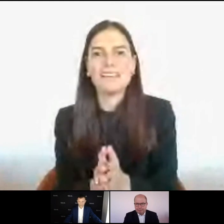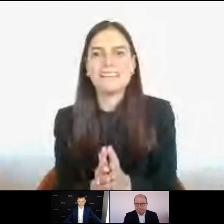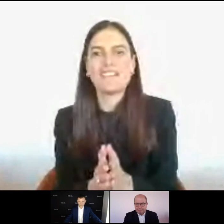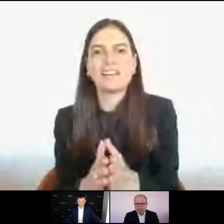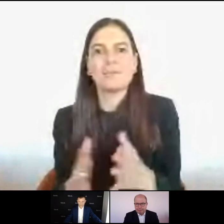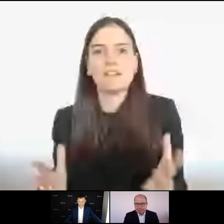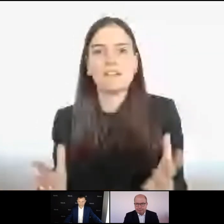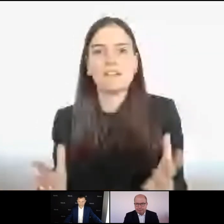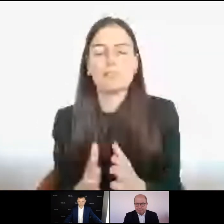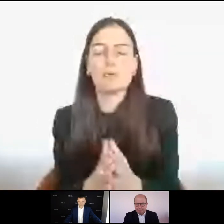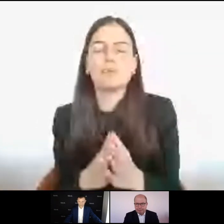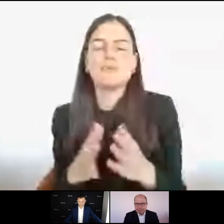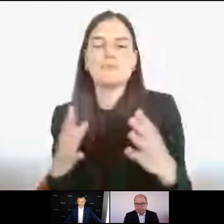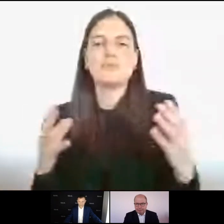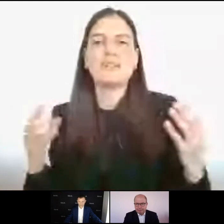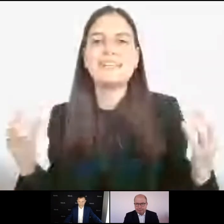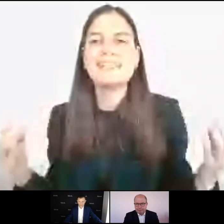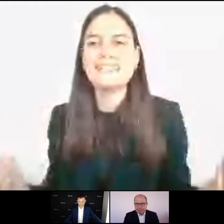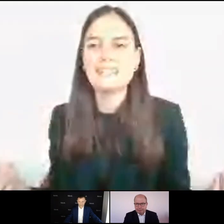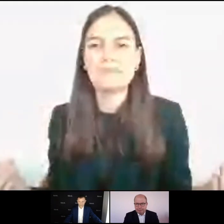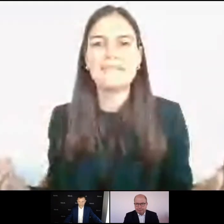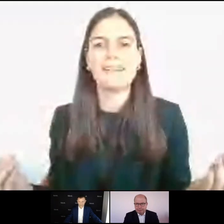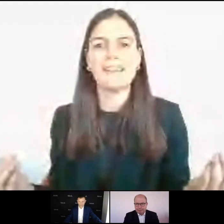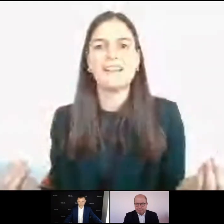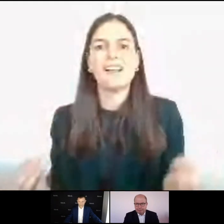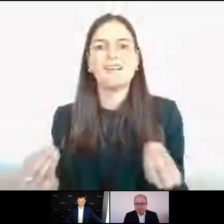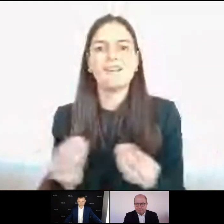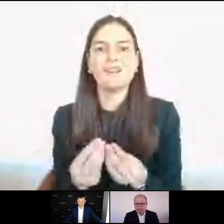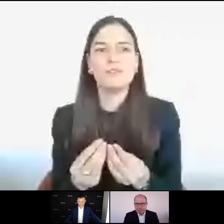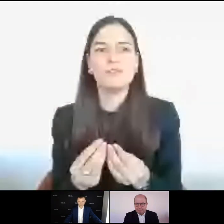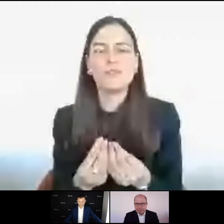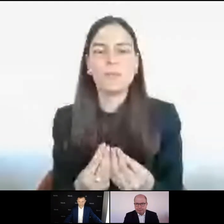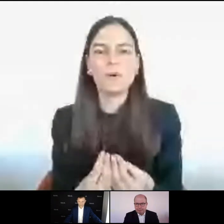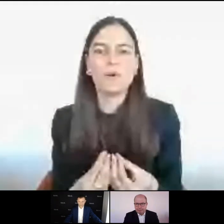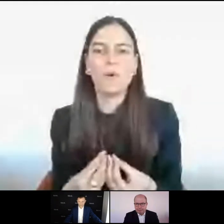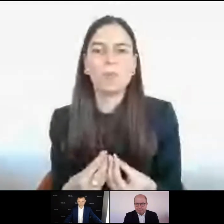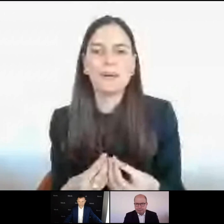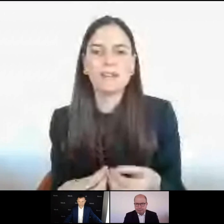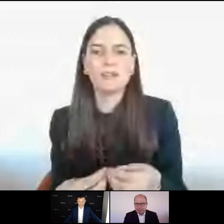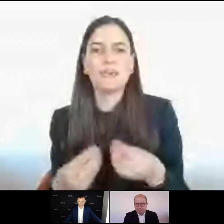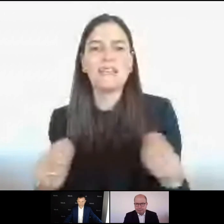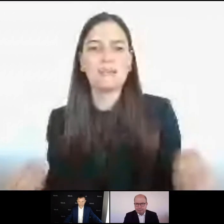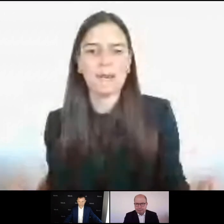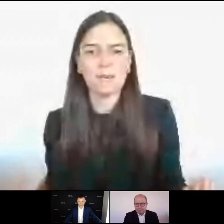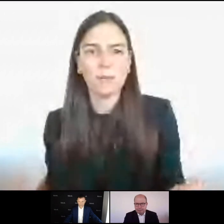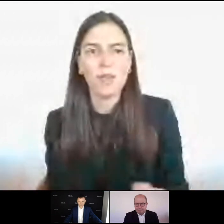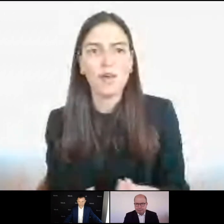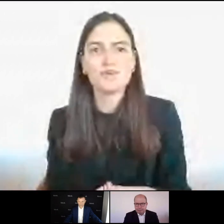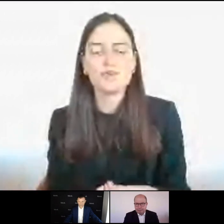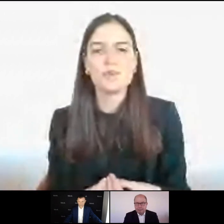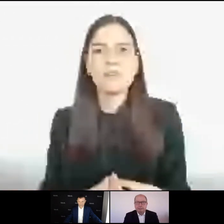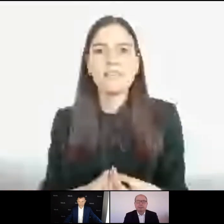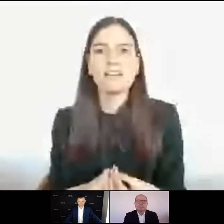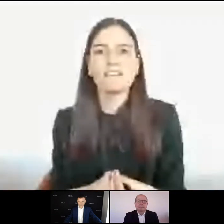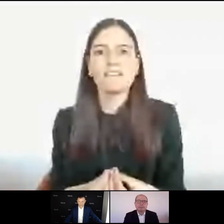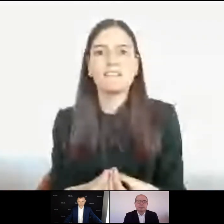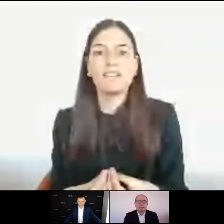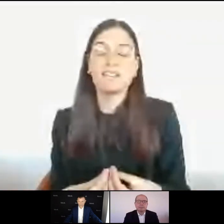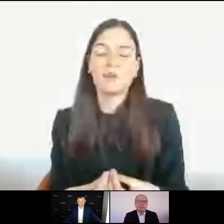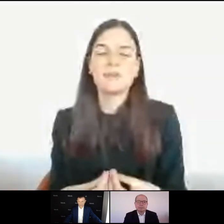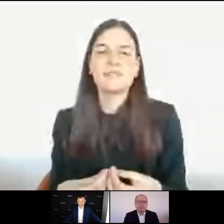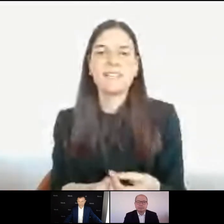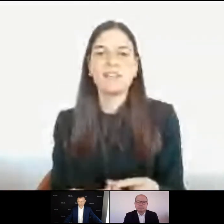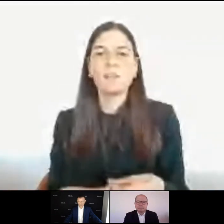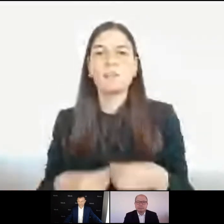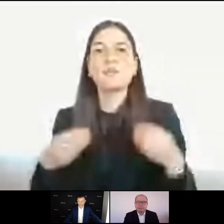épargne retraite, il a vraiment été fait pour plus de lisibilité, notamment auprès de l'épargnant. Aujourd'hui,